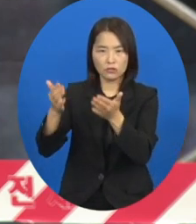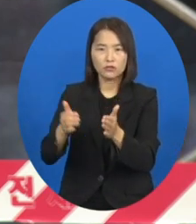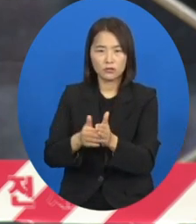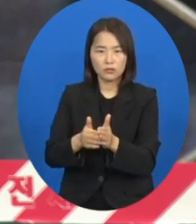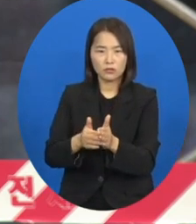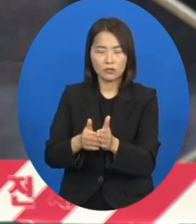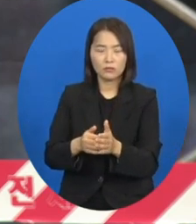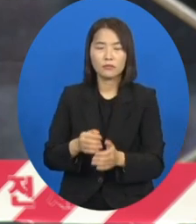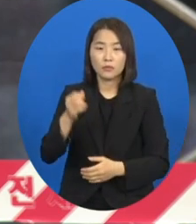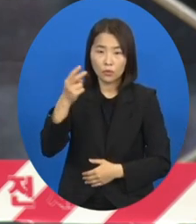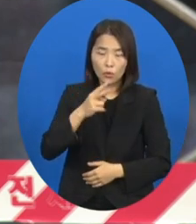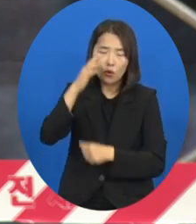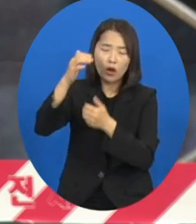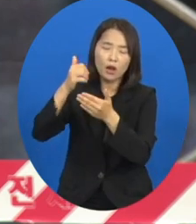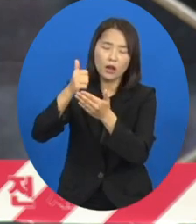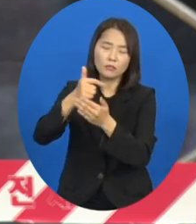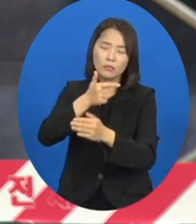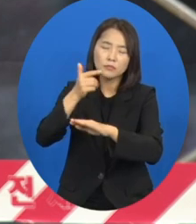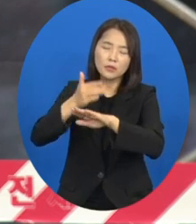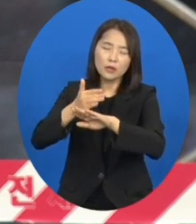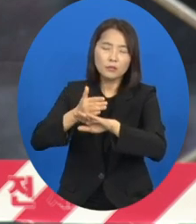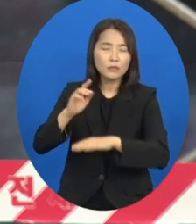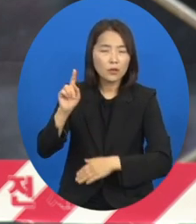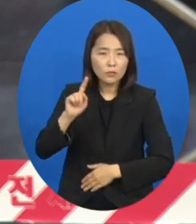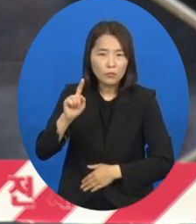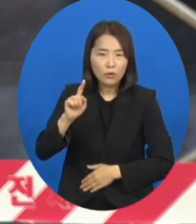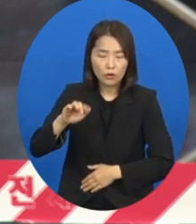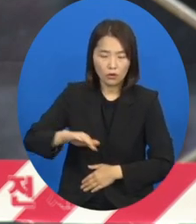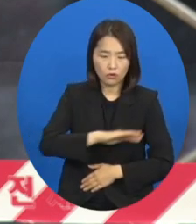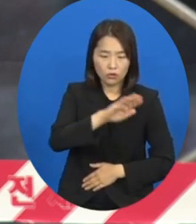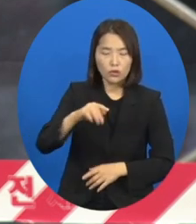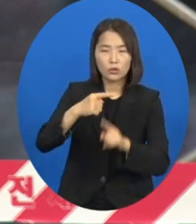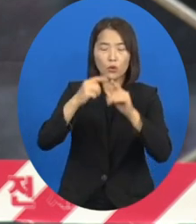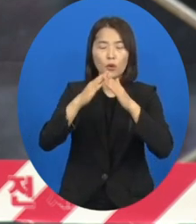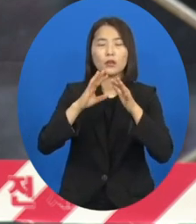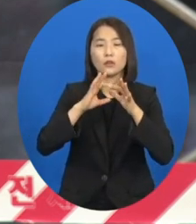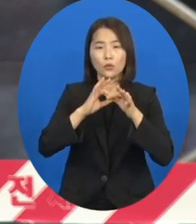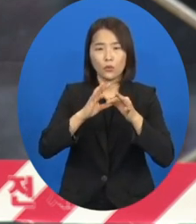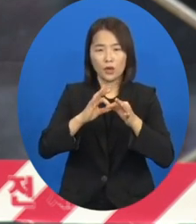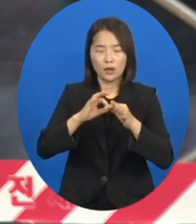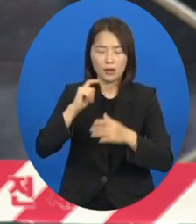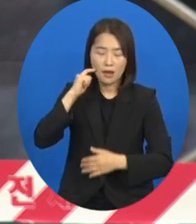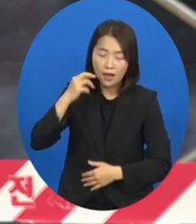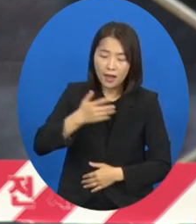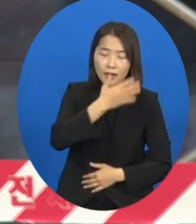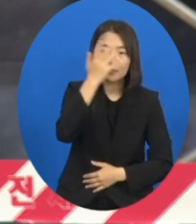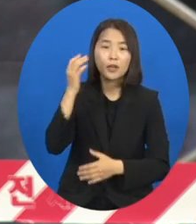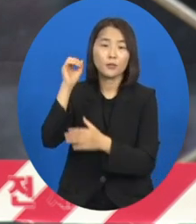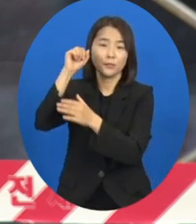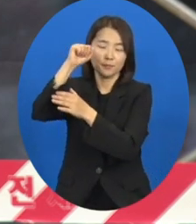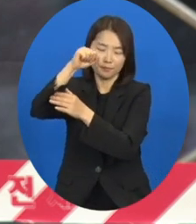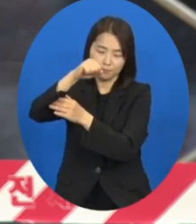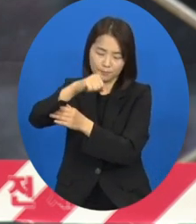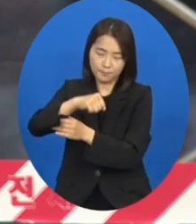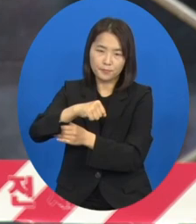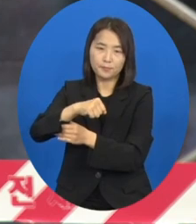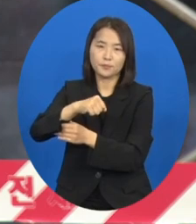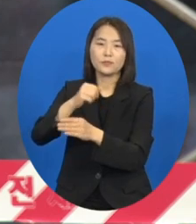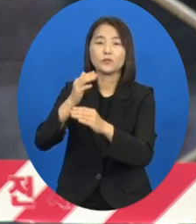그리고 하나님이 너무나 감사하게 선한 목자 교회를 통해서 그런 아름다운 열매를 맺어가고